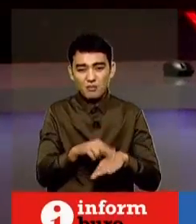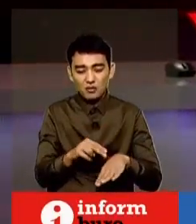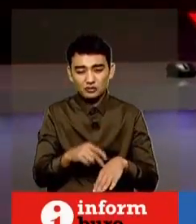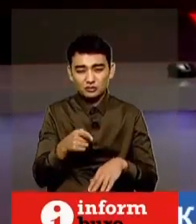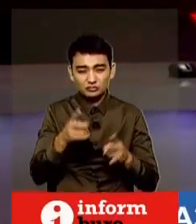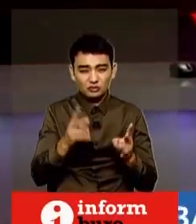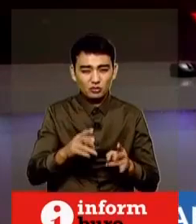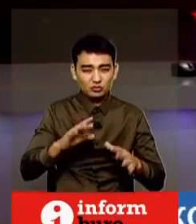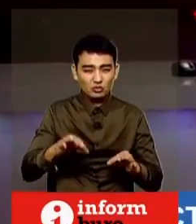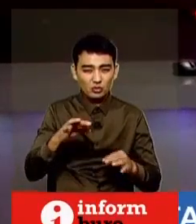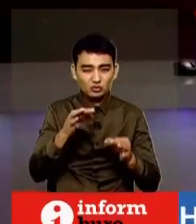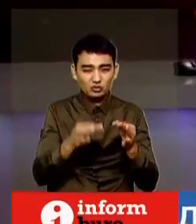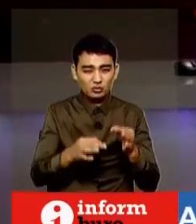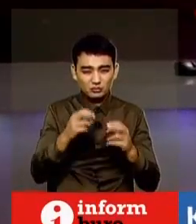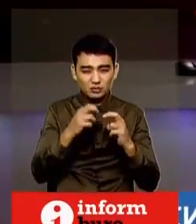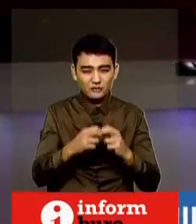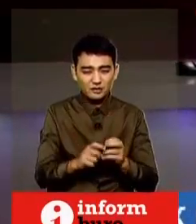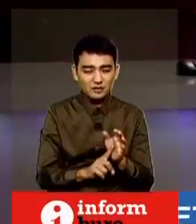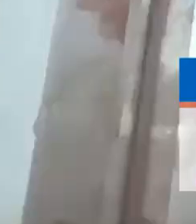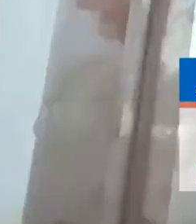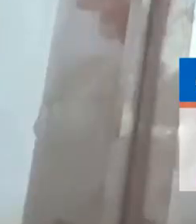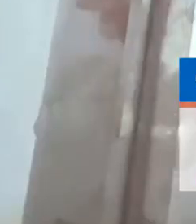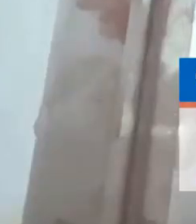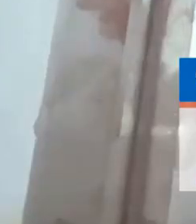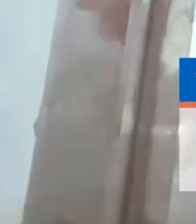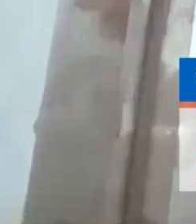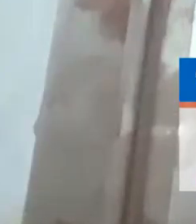қатысты сотқа дейінгі тергеу жүргізіп жатыр.